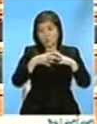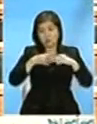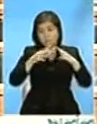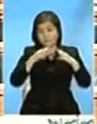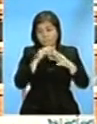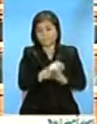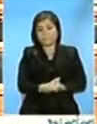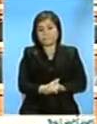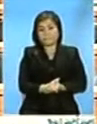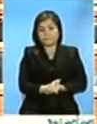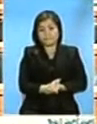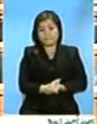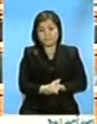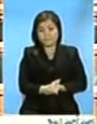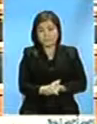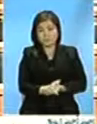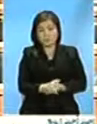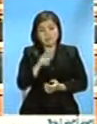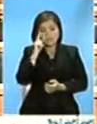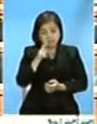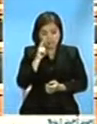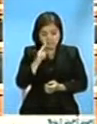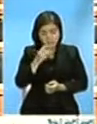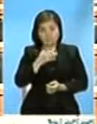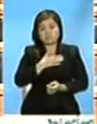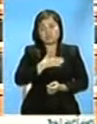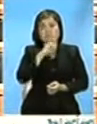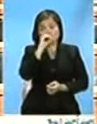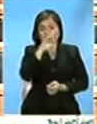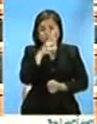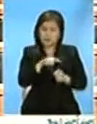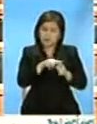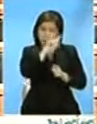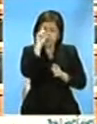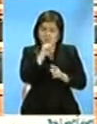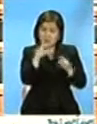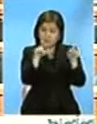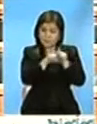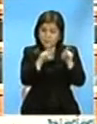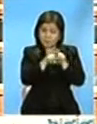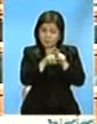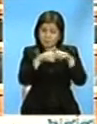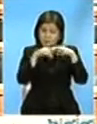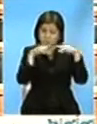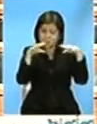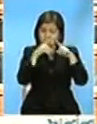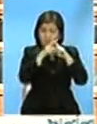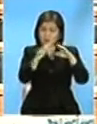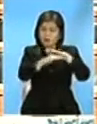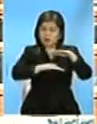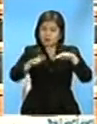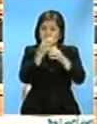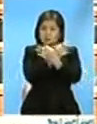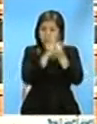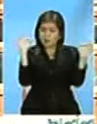ข้อนี้ที่จริงผมเรียนว่ามันอาจจะดูเหมือนว่าเอ๊ะจะขัดกับหลักการเสรีภาพหรือสิทธิ